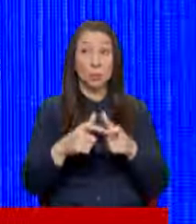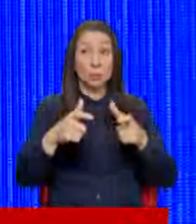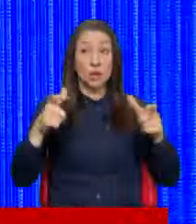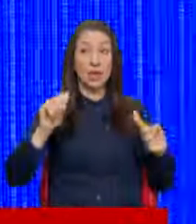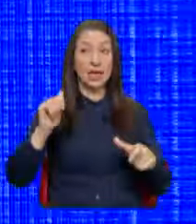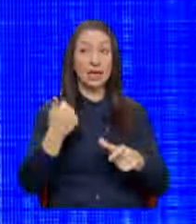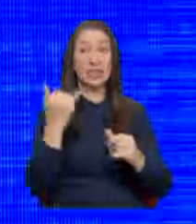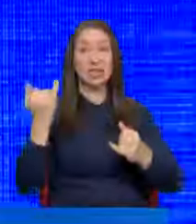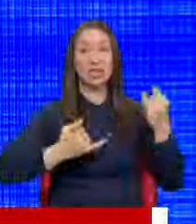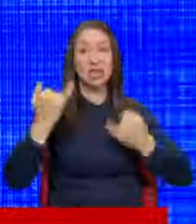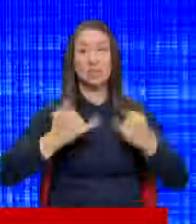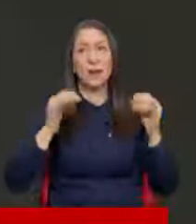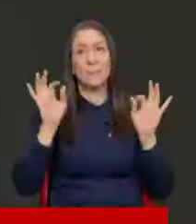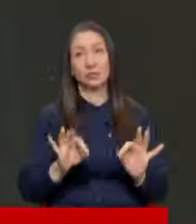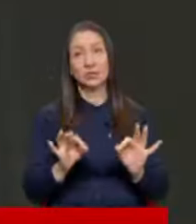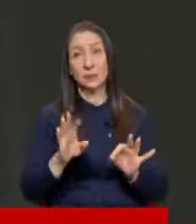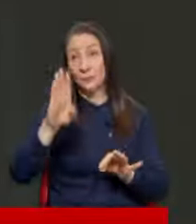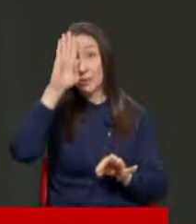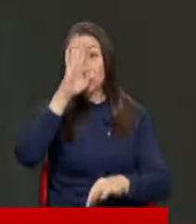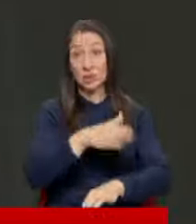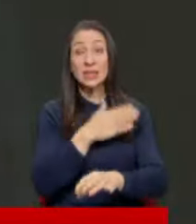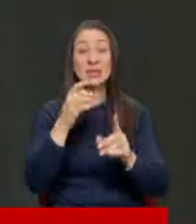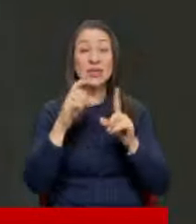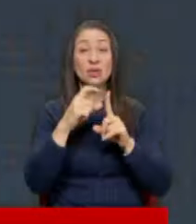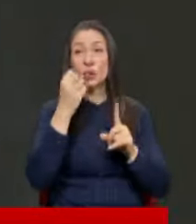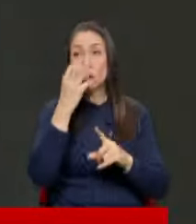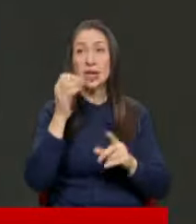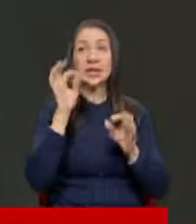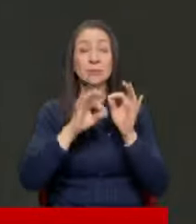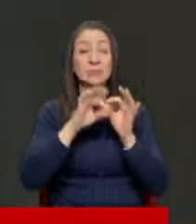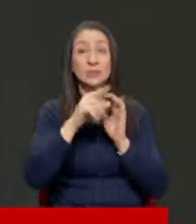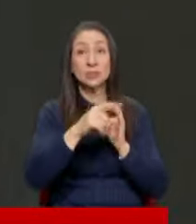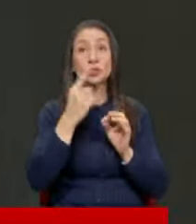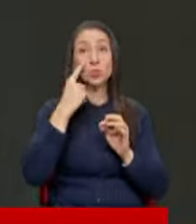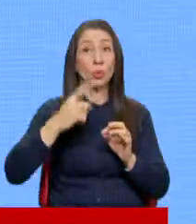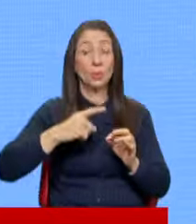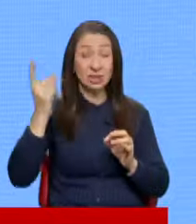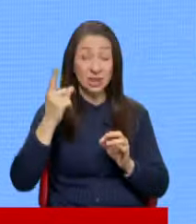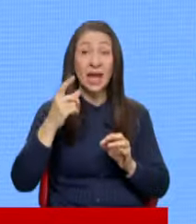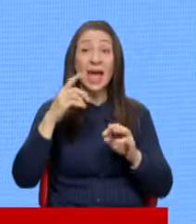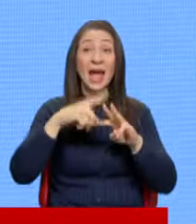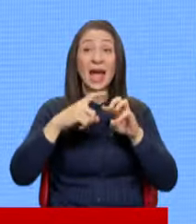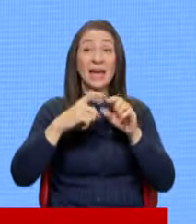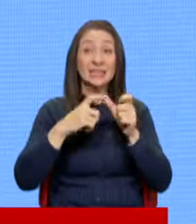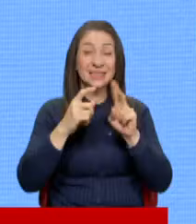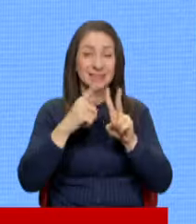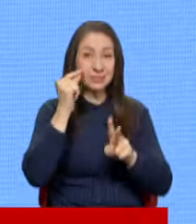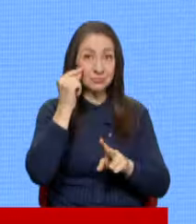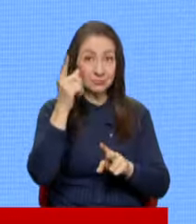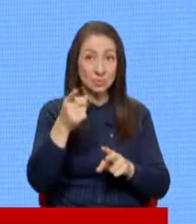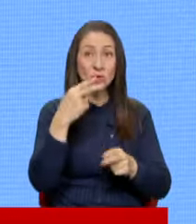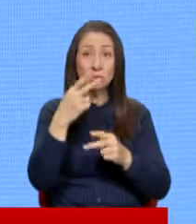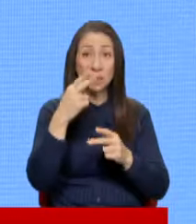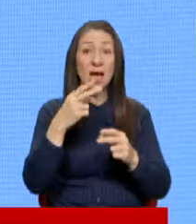kalesini TM açacağız İstanbul valisi Davut Gül ve Kuzey Kıbrıs Türk Cumhuriyeti Cumhurbaşkanı Ersin tatarın da konuşmacı olarak yer